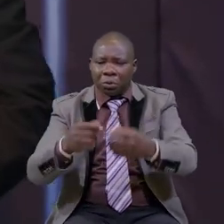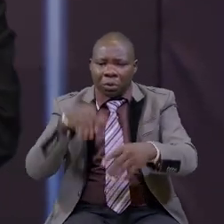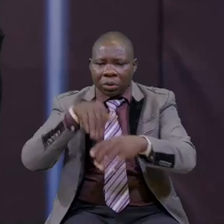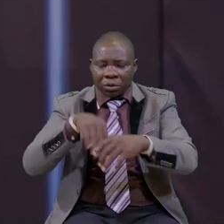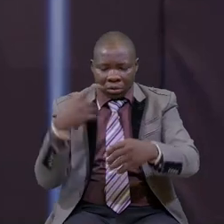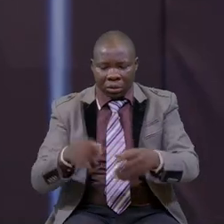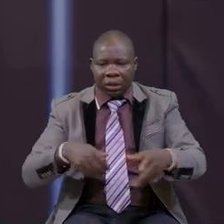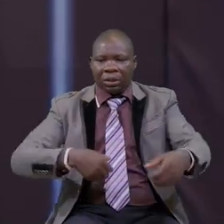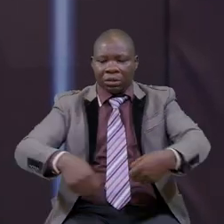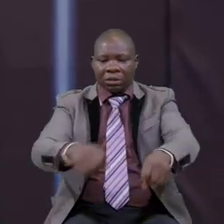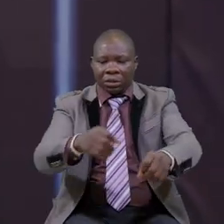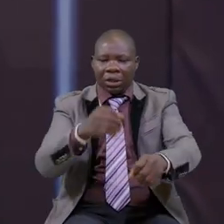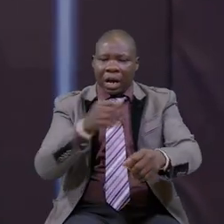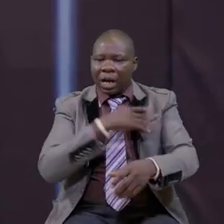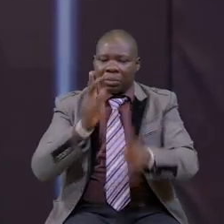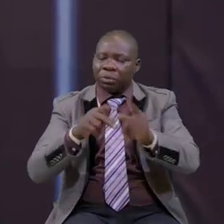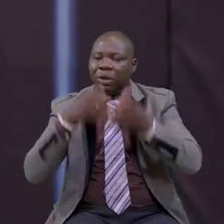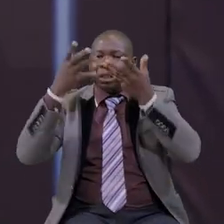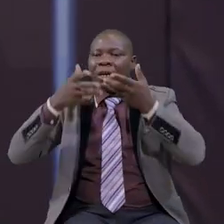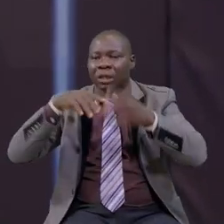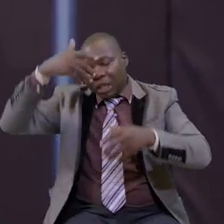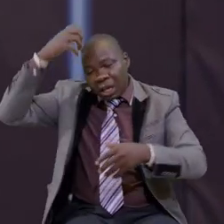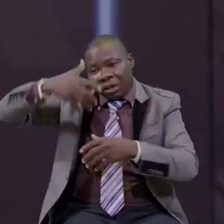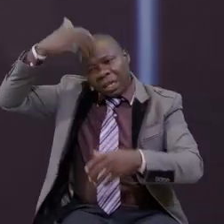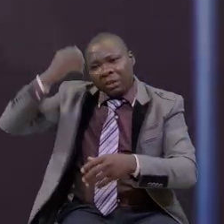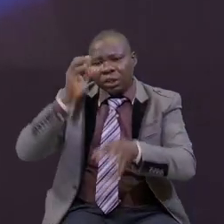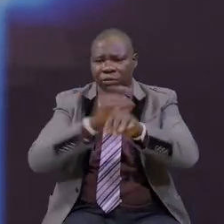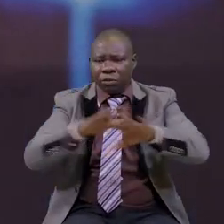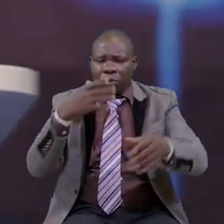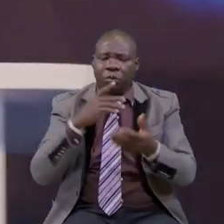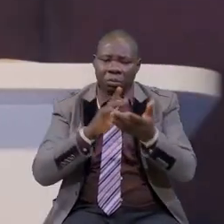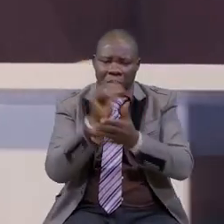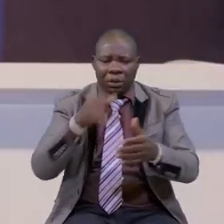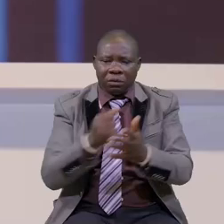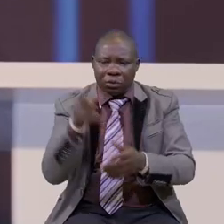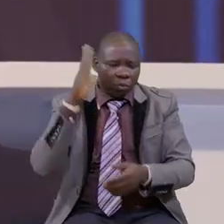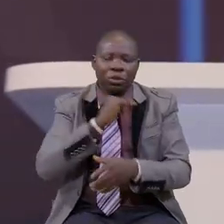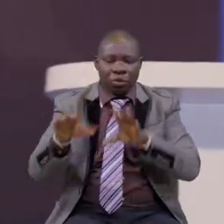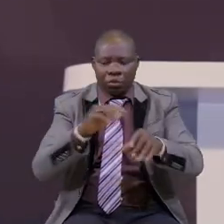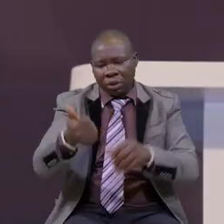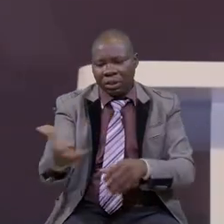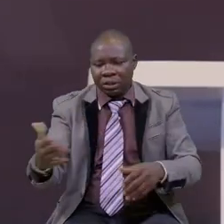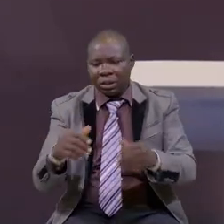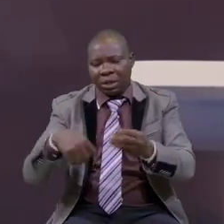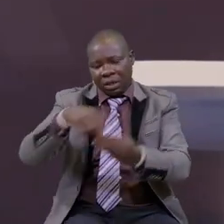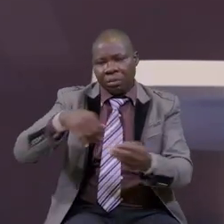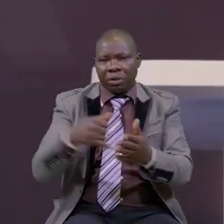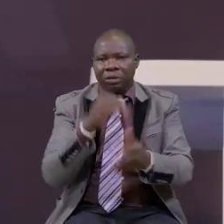lion là-bas. Si vous ne croyez pas à ça, cette information, vous n'allez rien faire à ce sujet. Mais si je dis